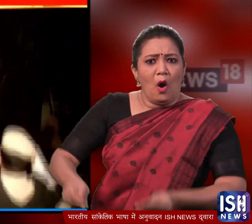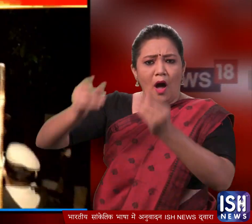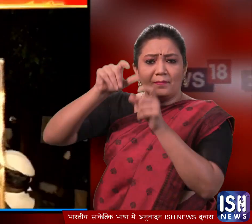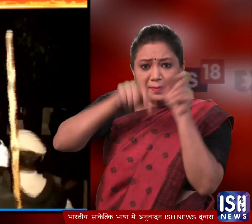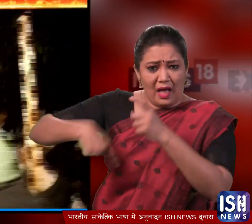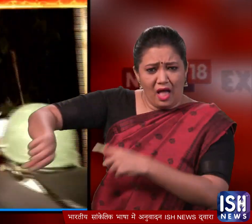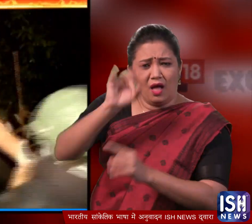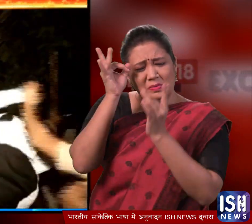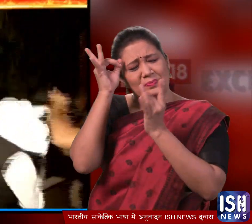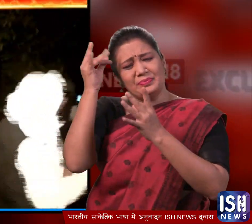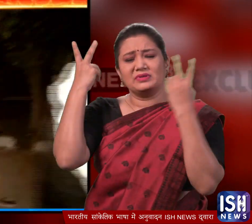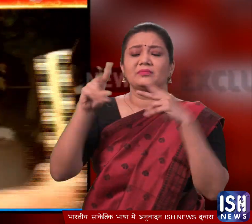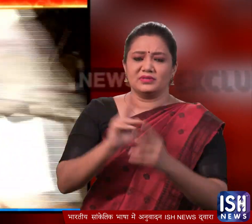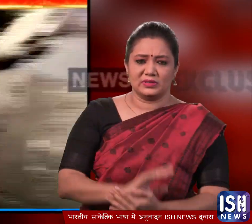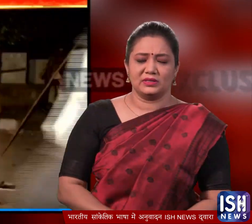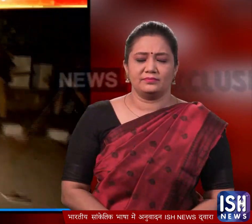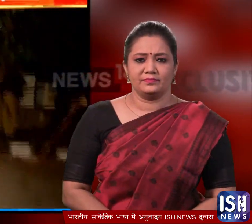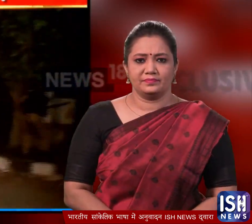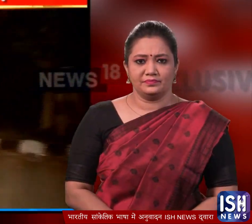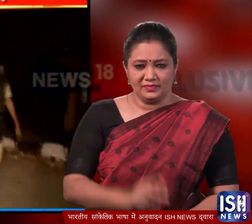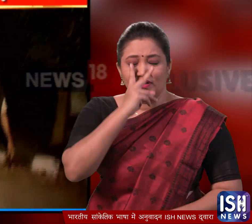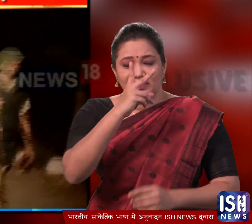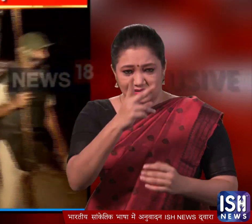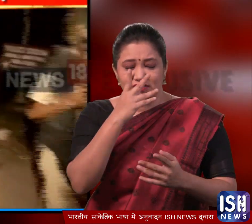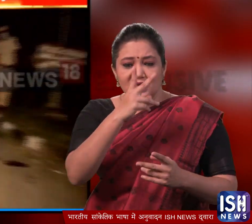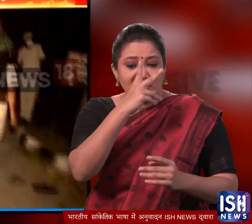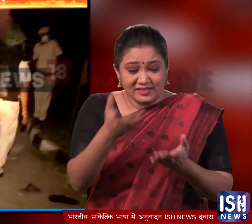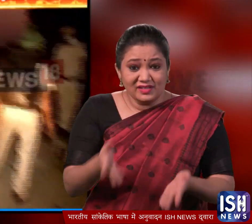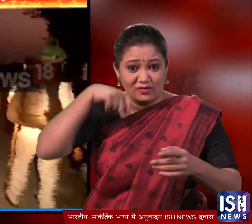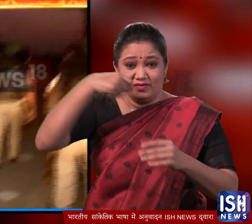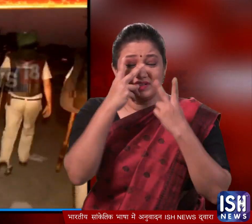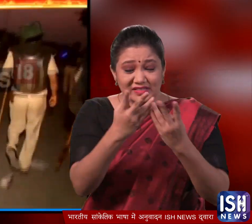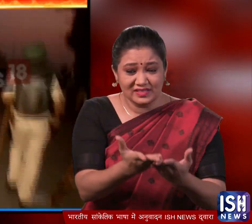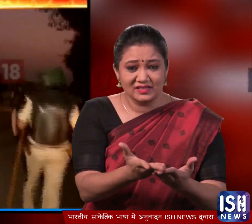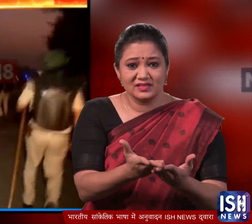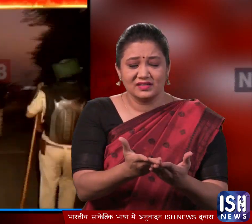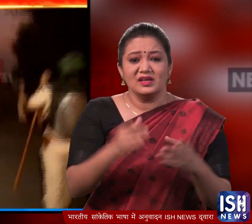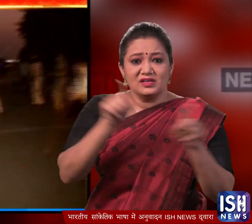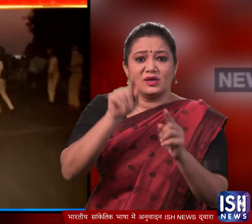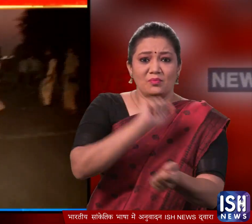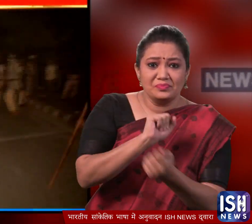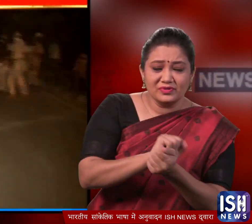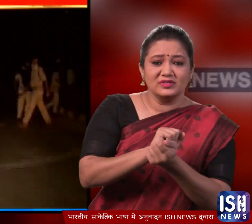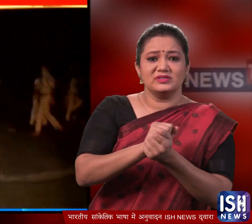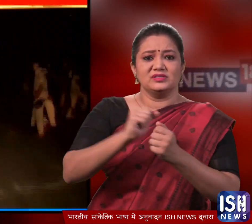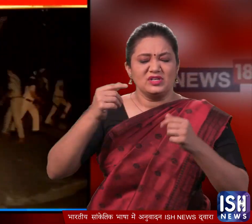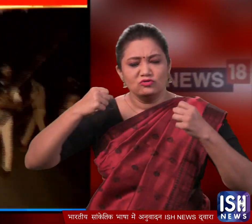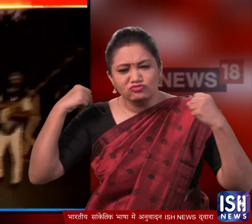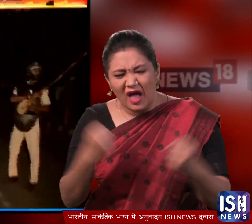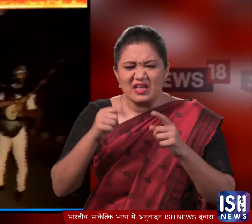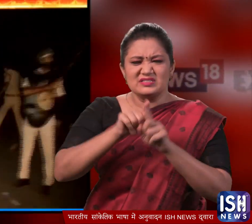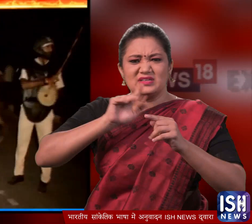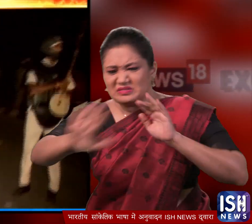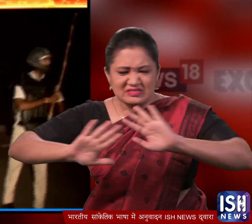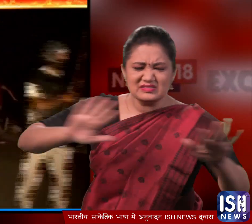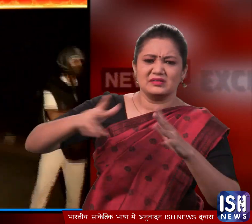हो गए। लाठीचार्ज हो रहा है। ये देखिए यहाँ किस तरीके से पुलिस यहाँ बल प्रयोग